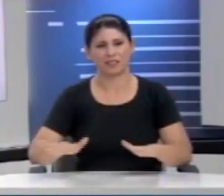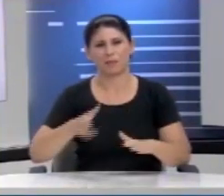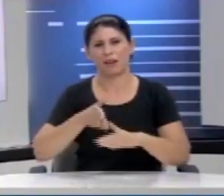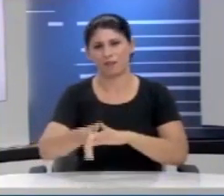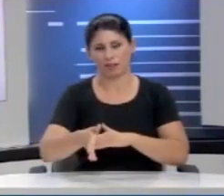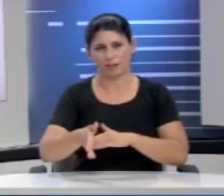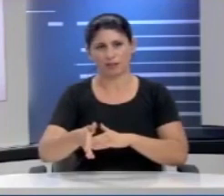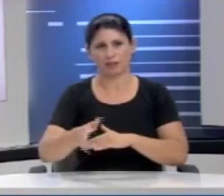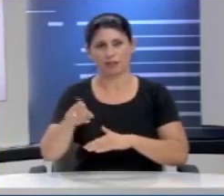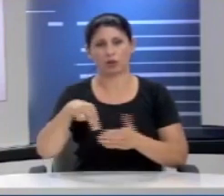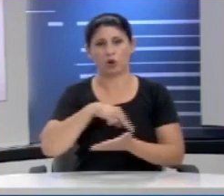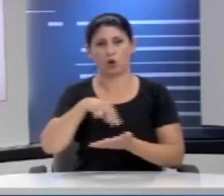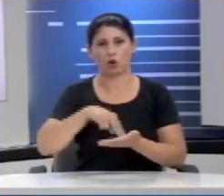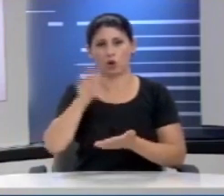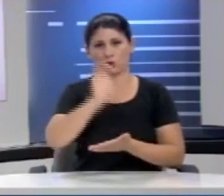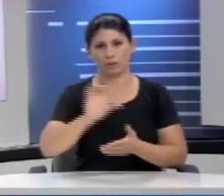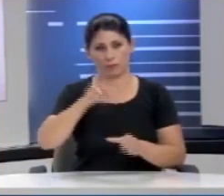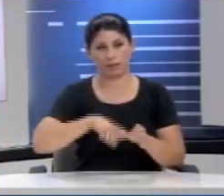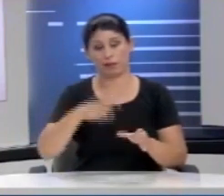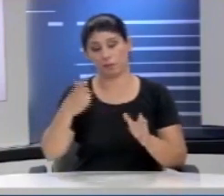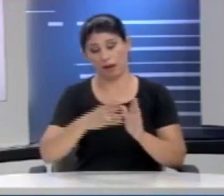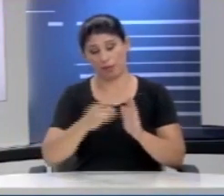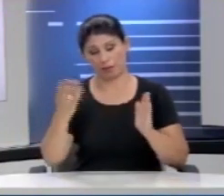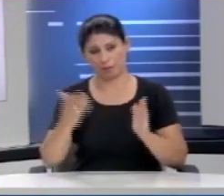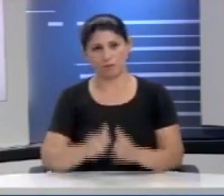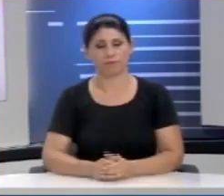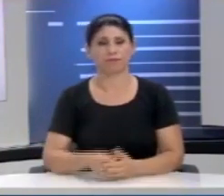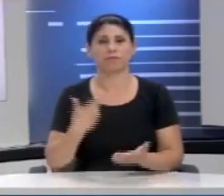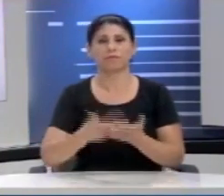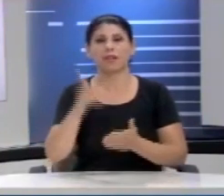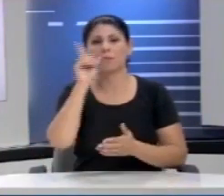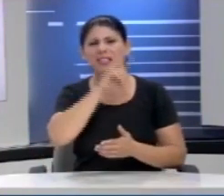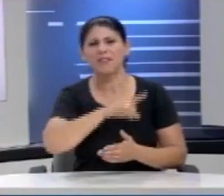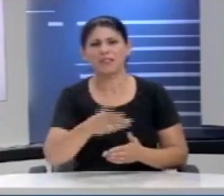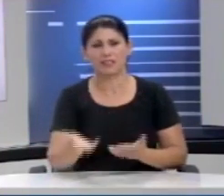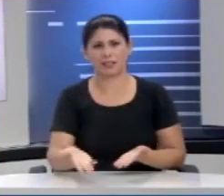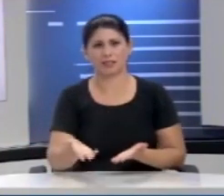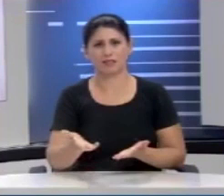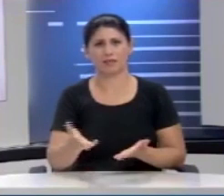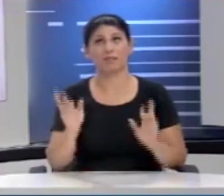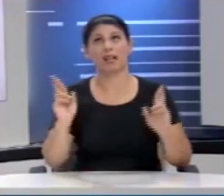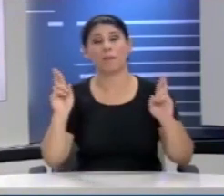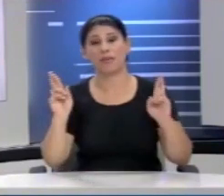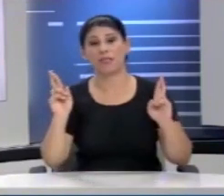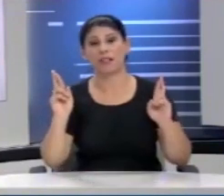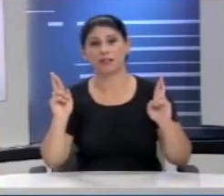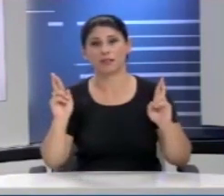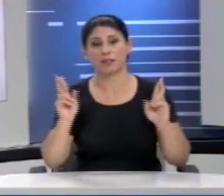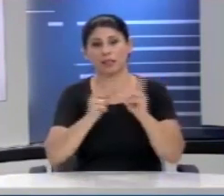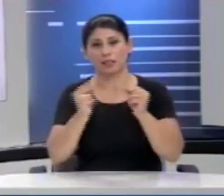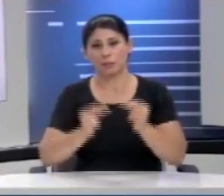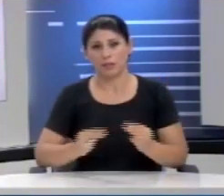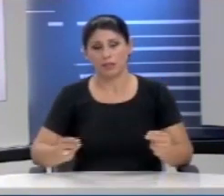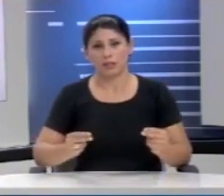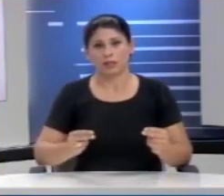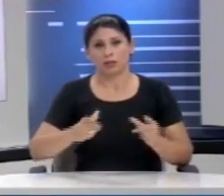καθησυχαστικές παρεμβάσεις για το ρόλο της Ευρωπαϊκής Ένωσης, για παράδειγμα. Αποδείχθηκαν ψεύτικες οι προσδοκίες για την επίλυση